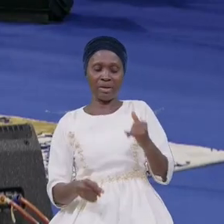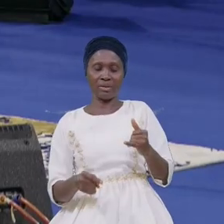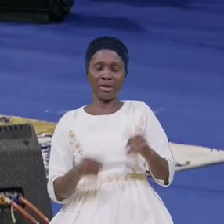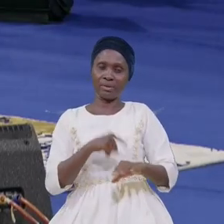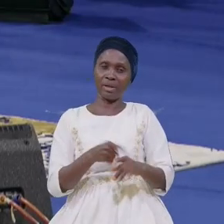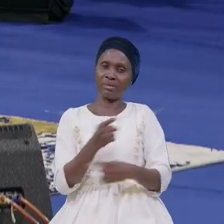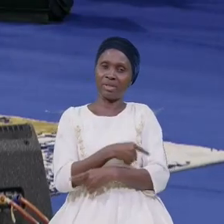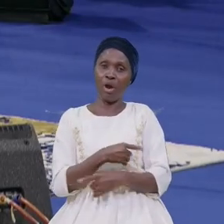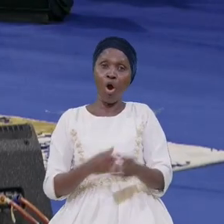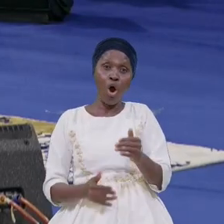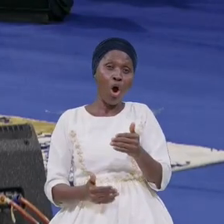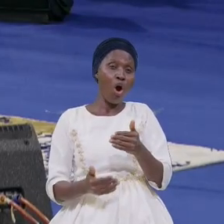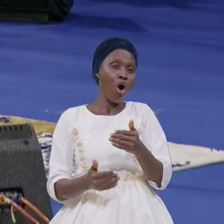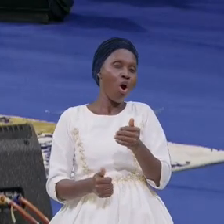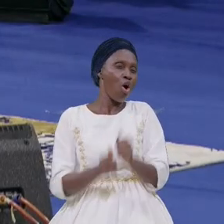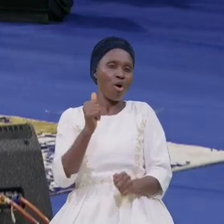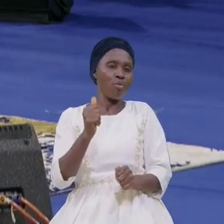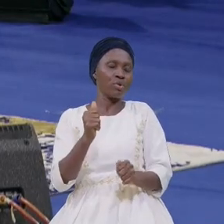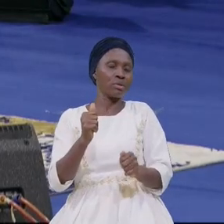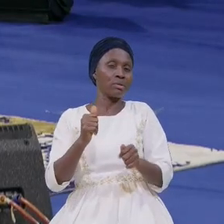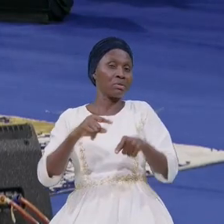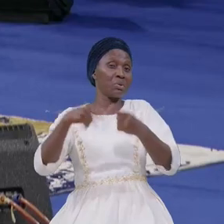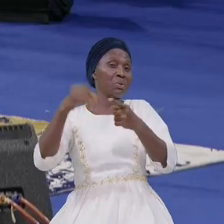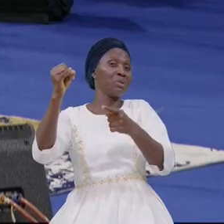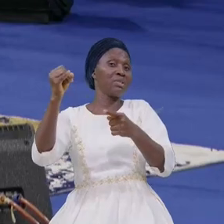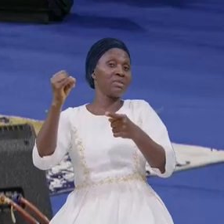partir. Bientôt, ils vont dire que